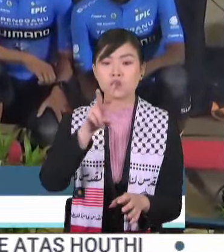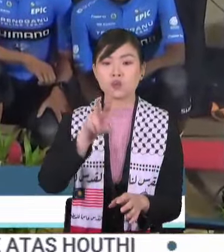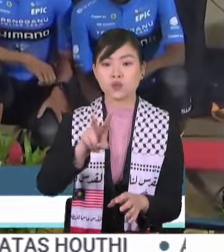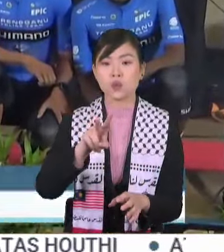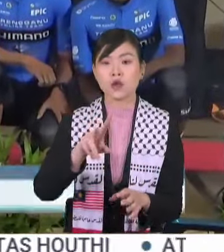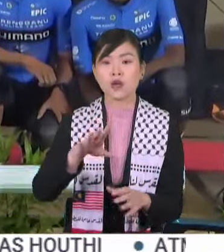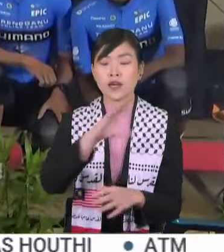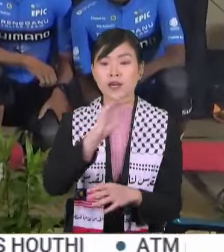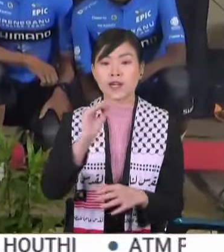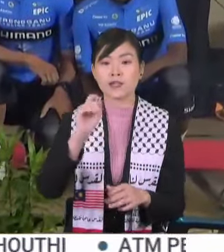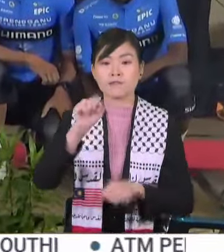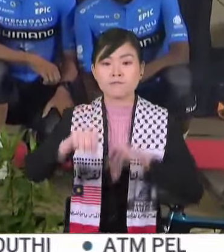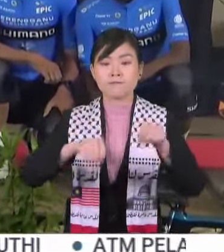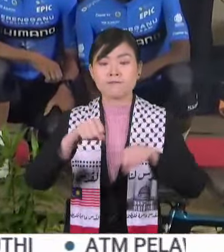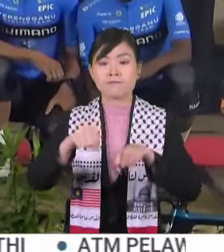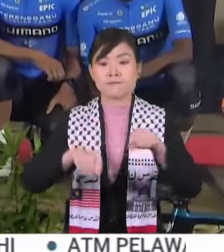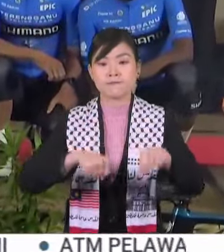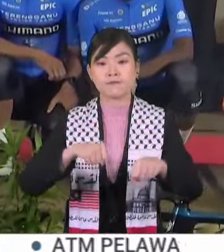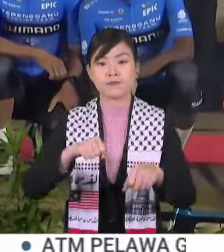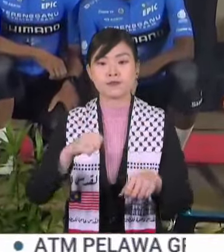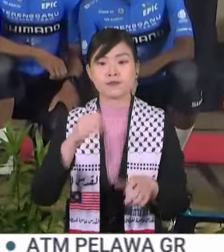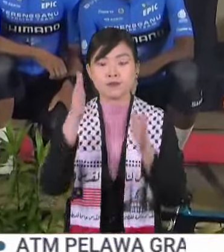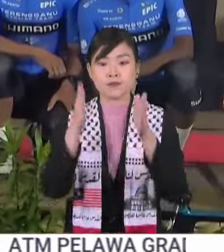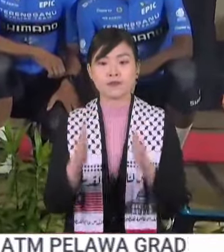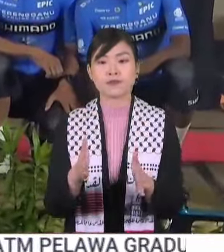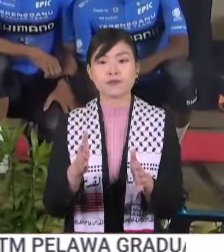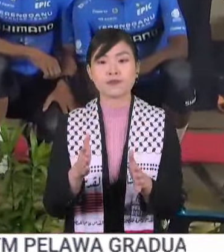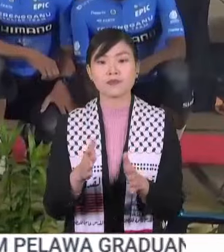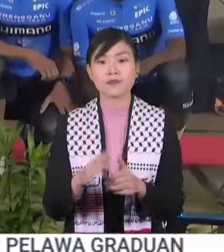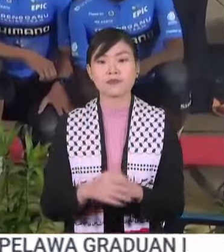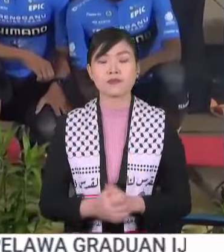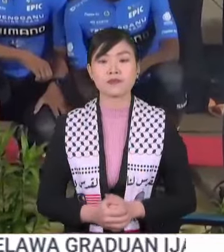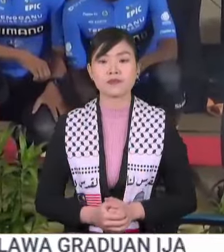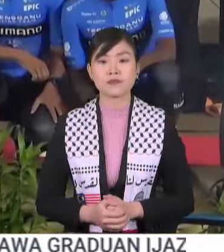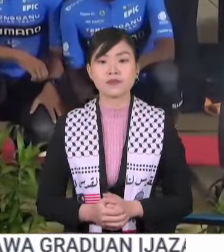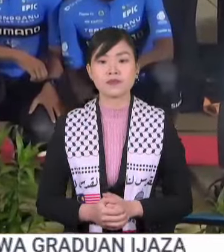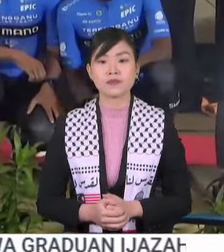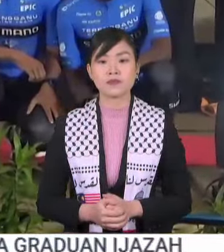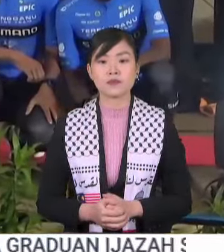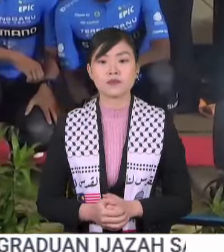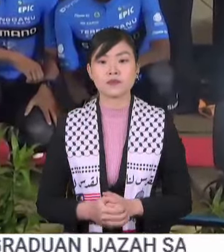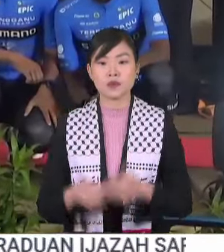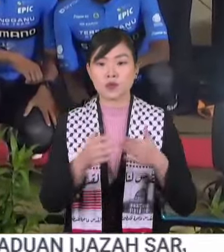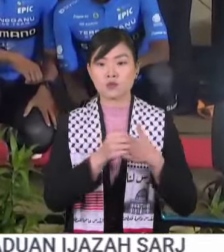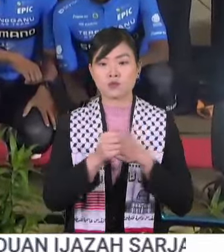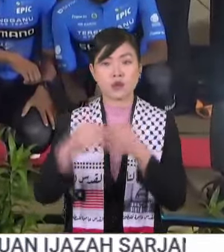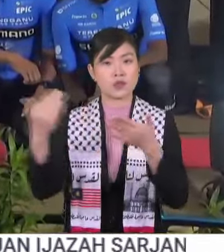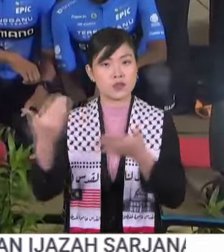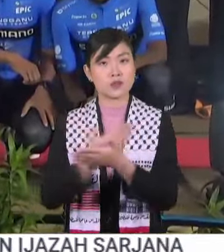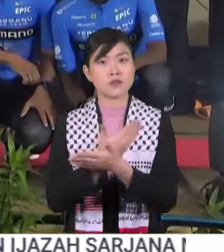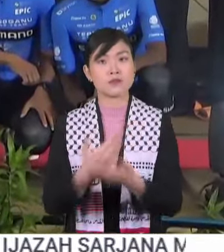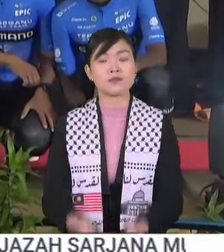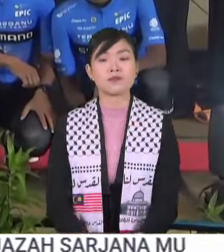dari Cyprus dan pelumba kelahiran eraa merhawi kdus G sebagai tonggak baru